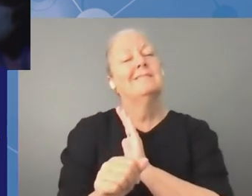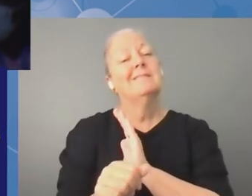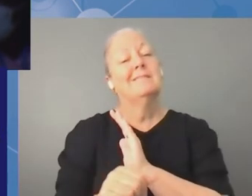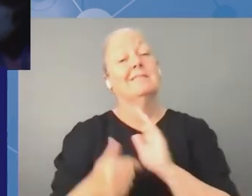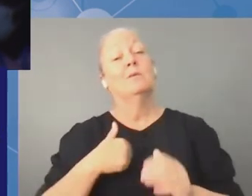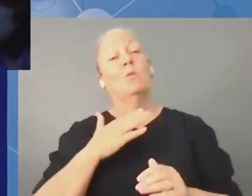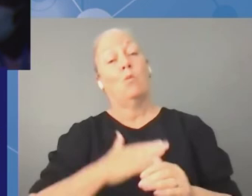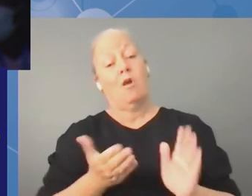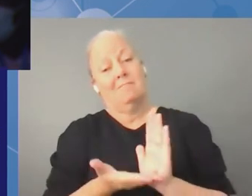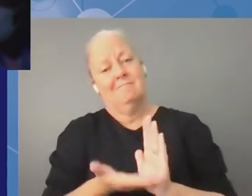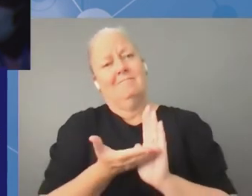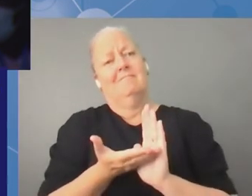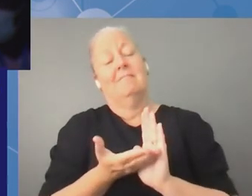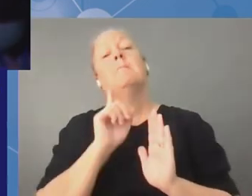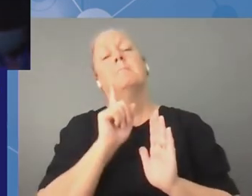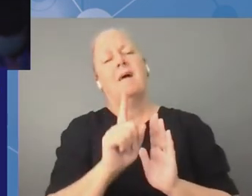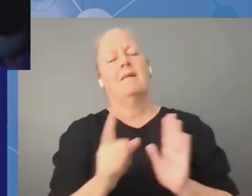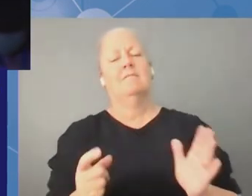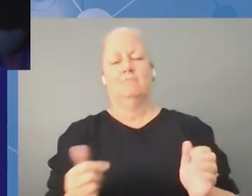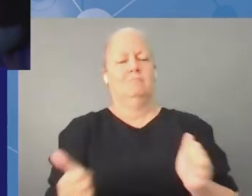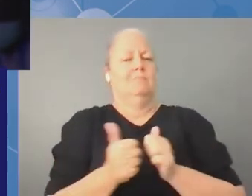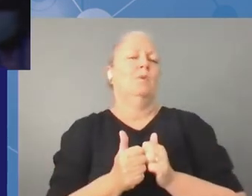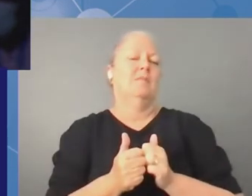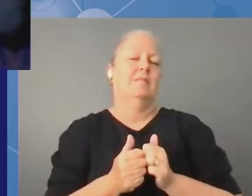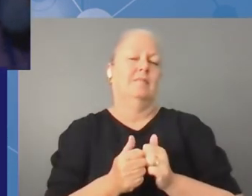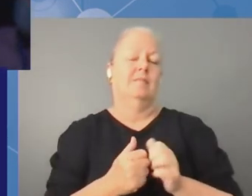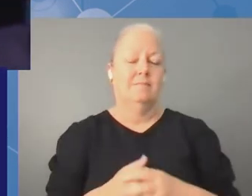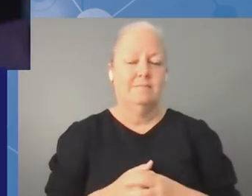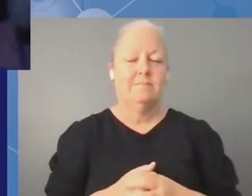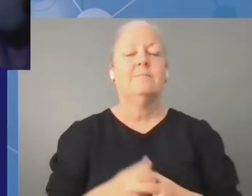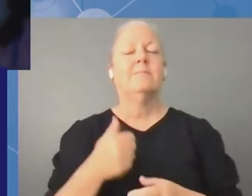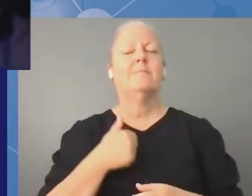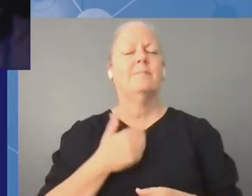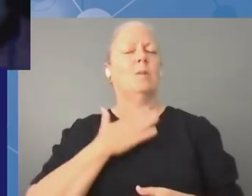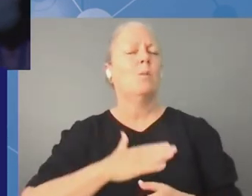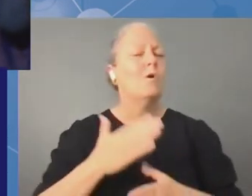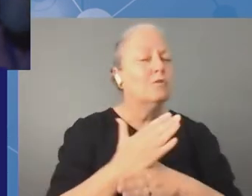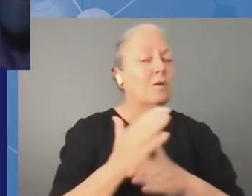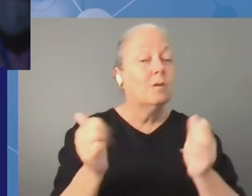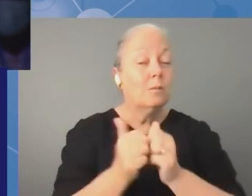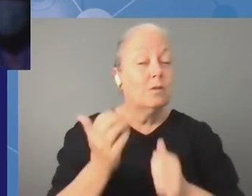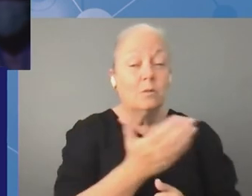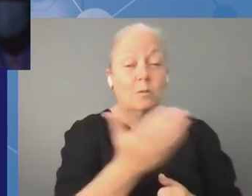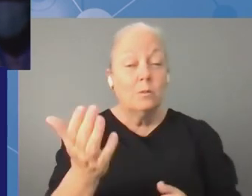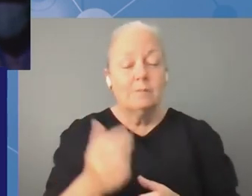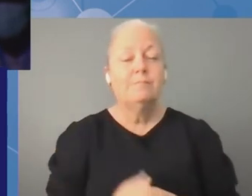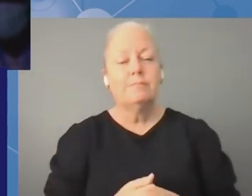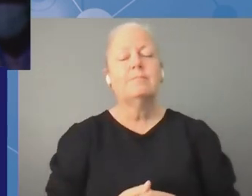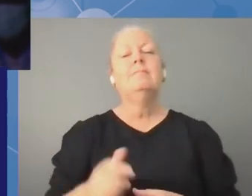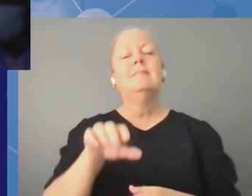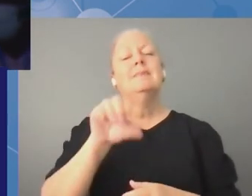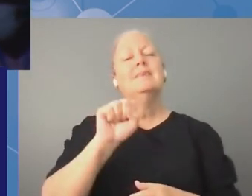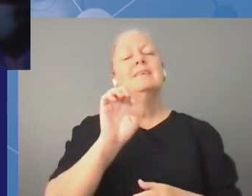تحالفنا الديناميكي نحاول زيادة إمكانية التعليم